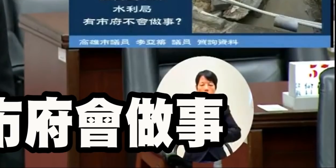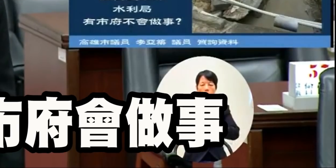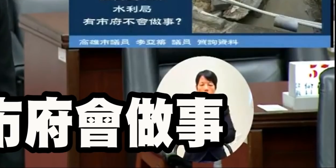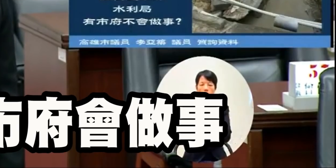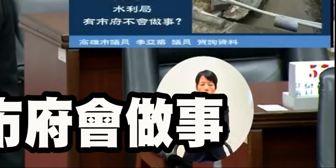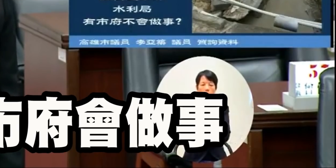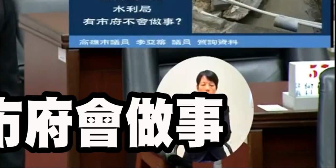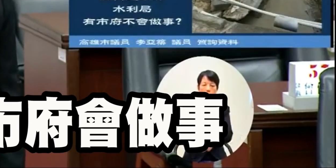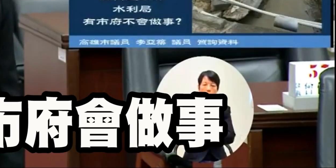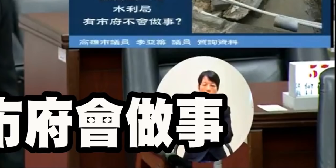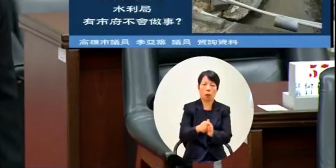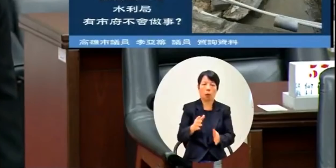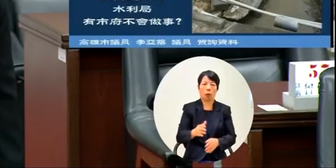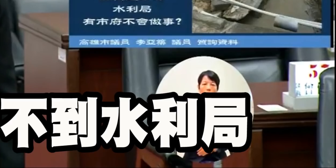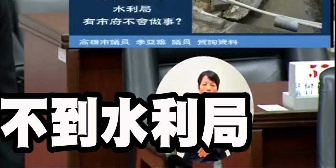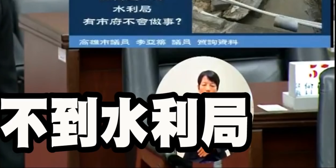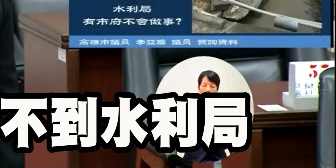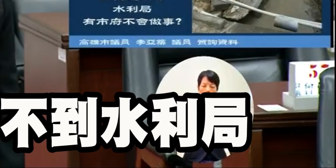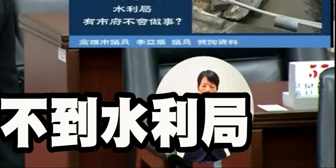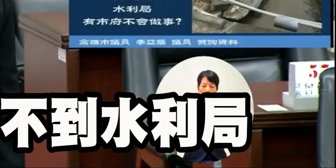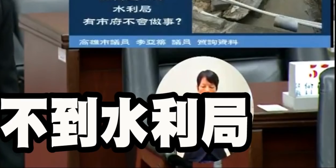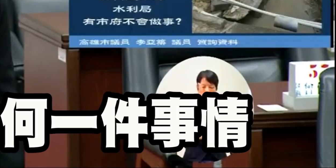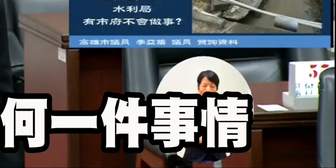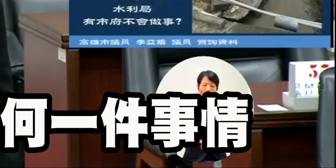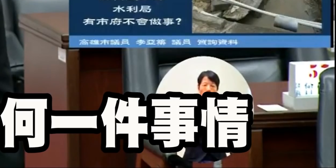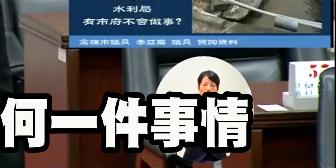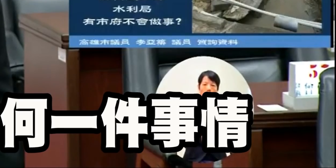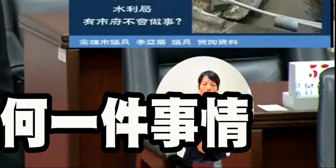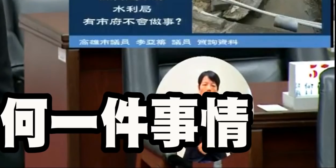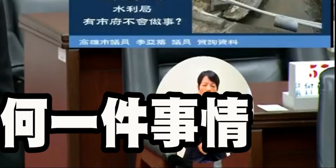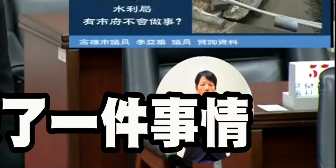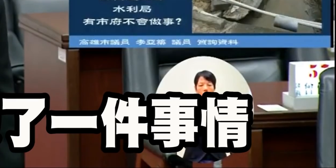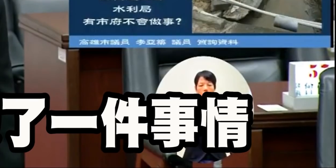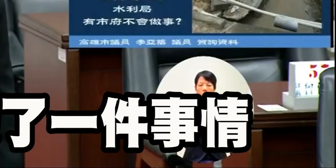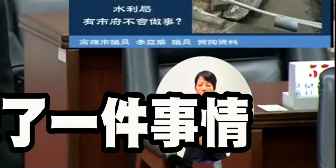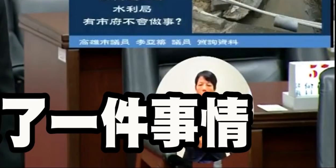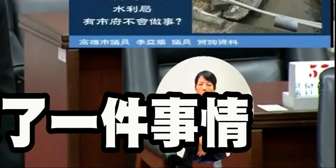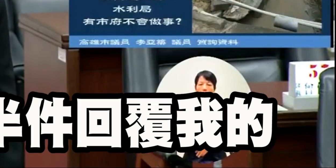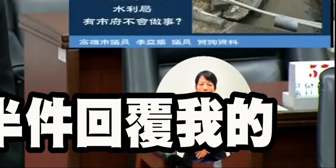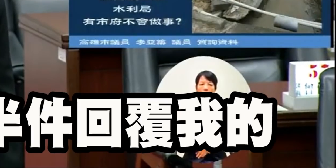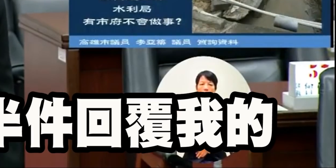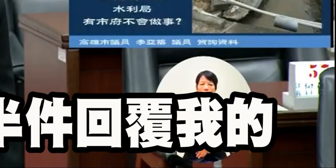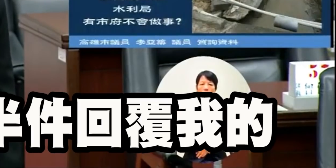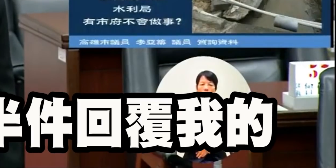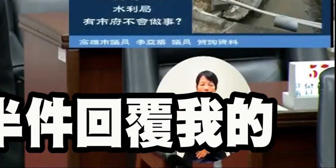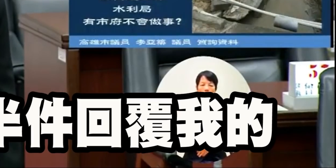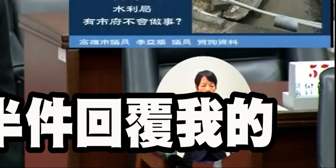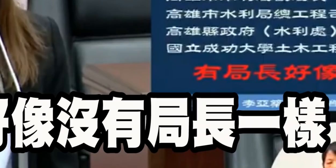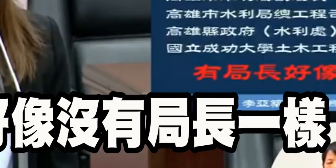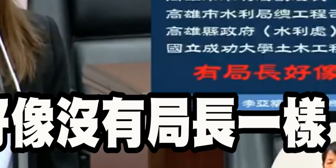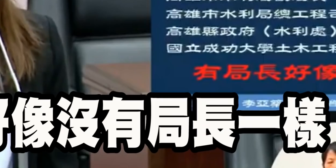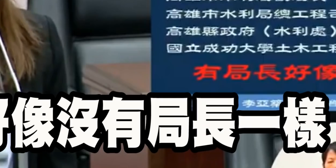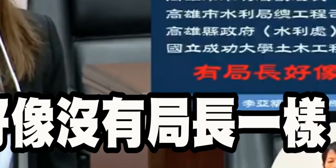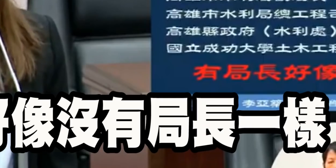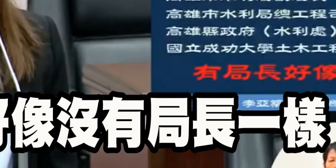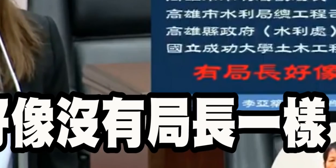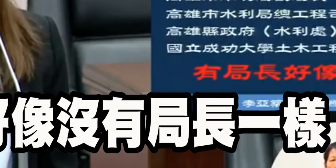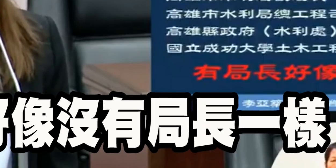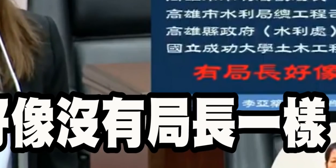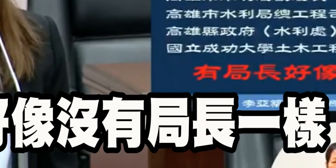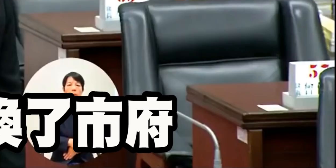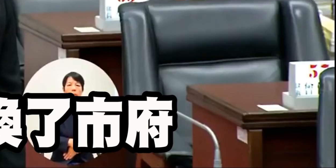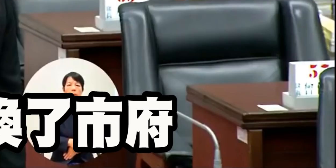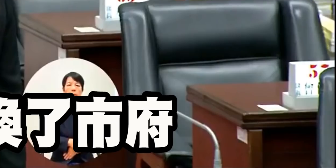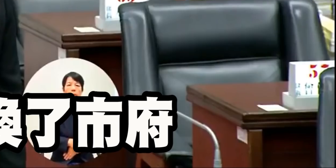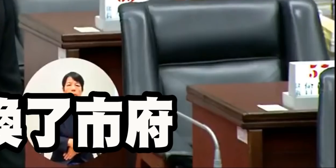是有市府会做事，我看不到水利局做任何一件事情，通报了一件事情，没有半件回复我的。有局长好像没有局